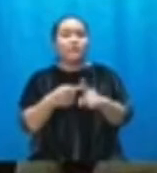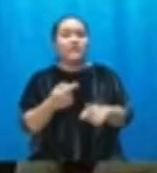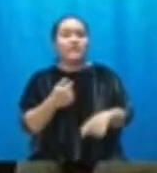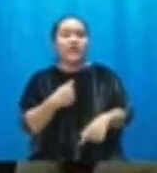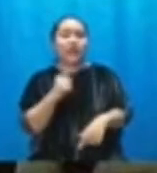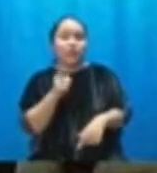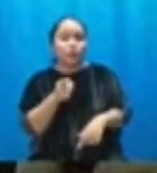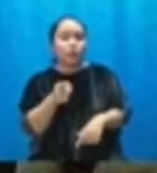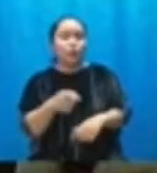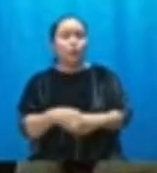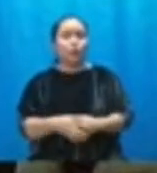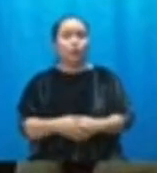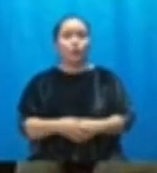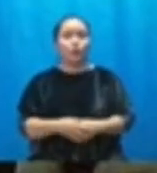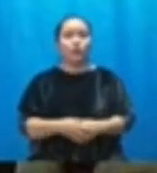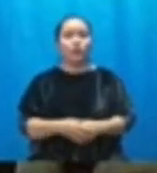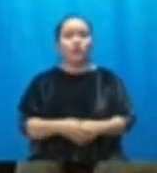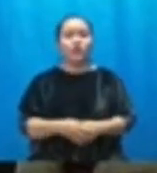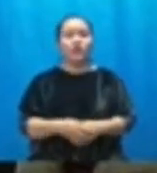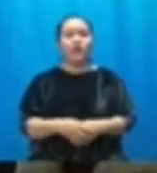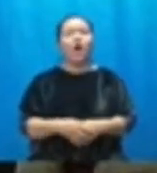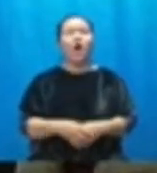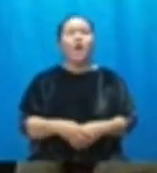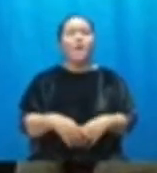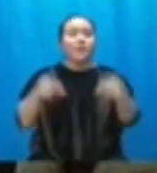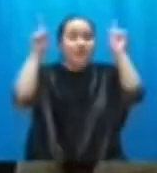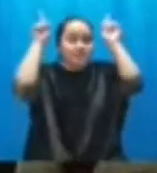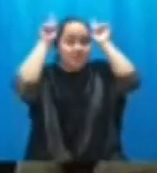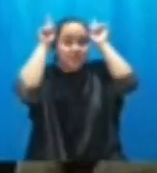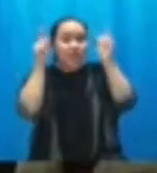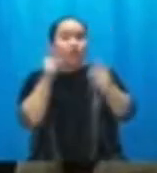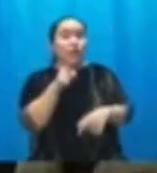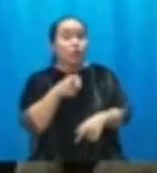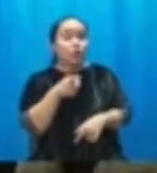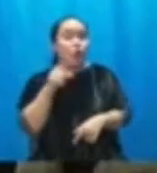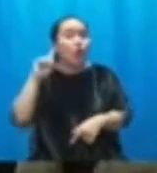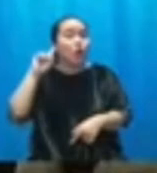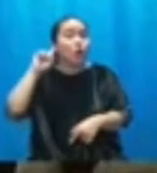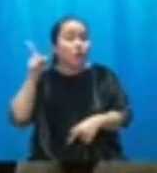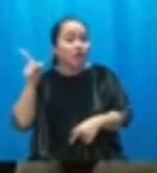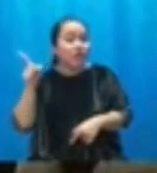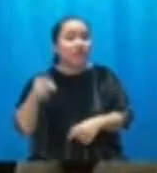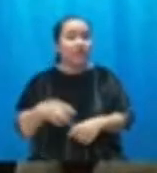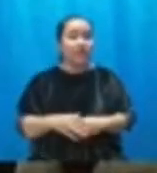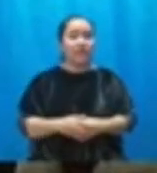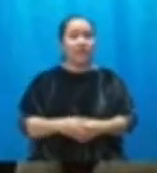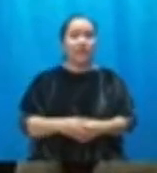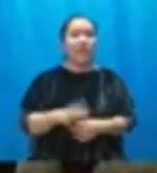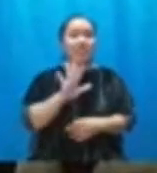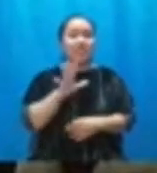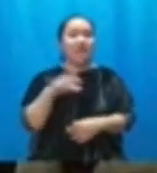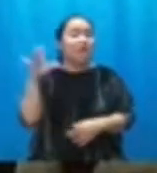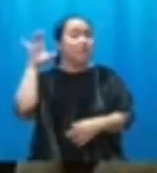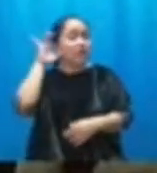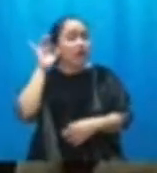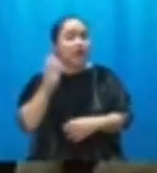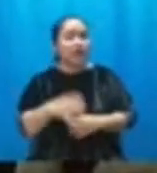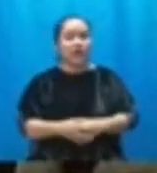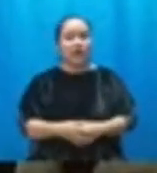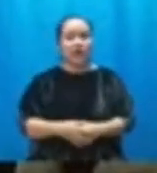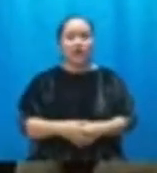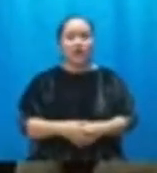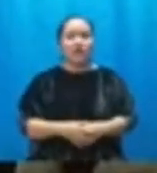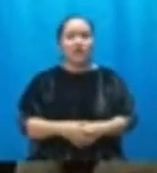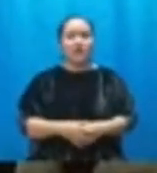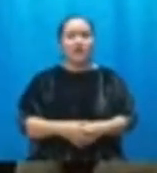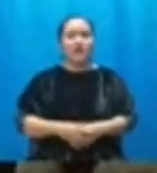Hai tiap itu Tuli tidak dengar lalu pergi saudara-saudari